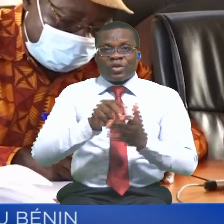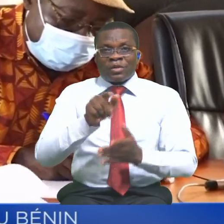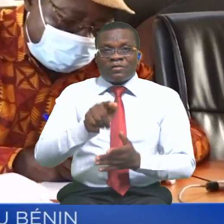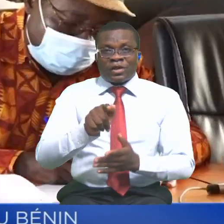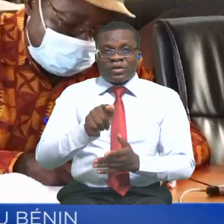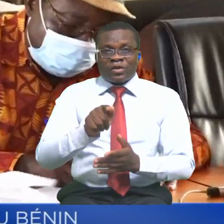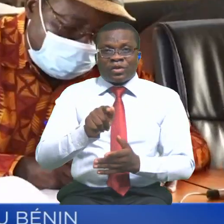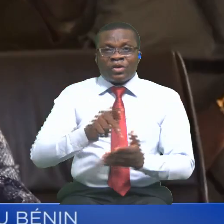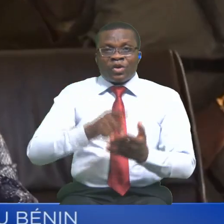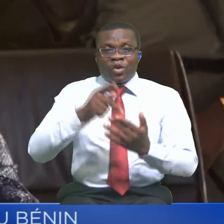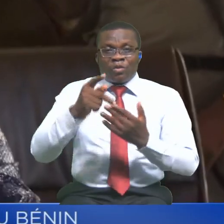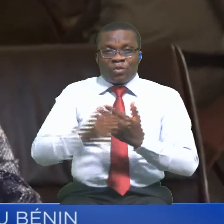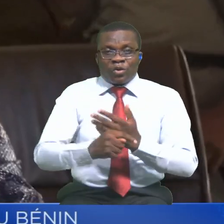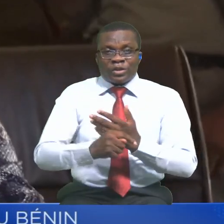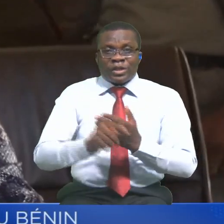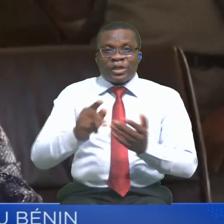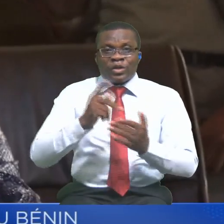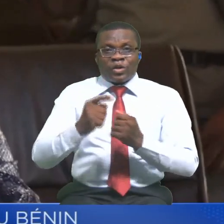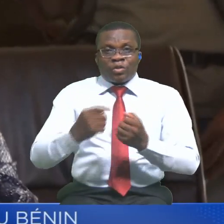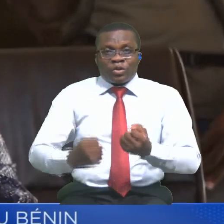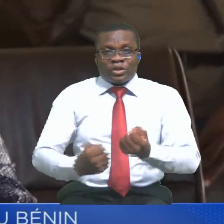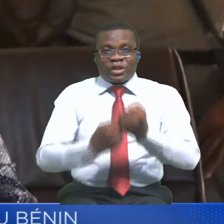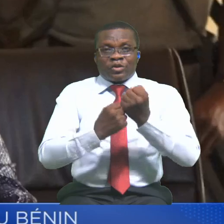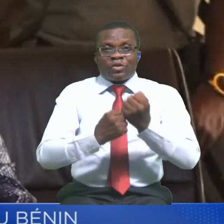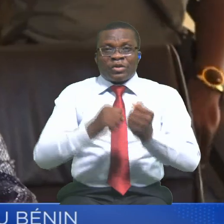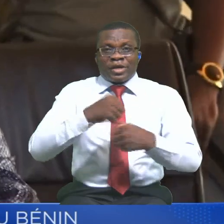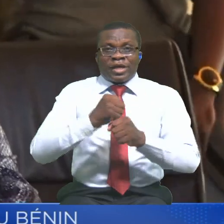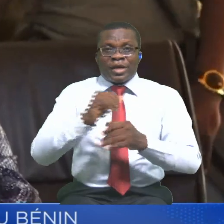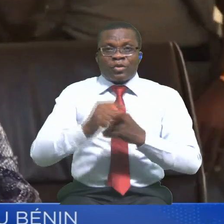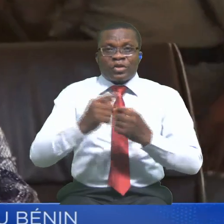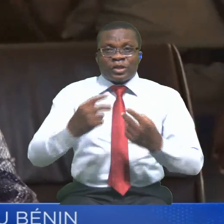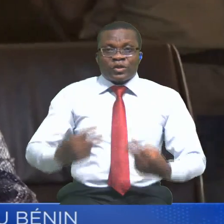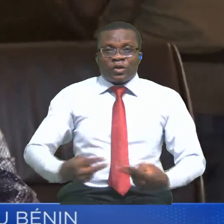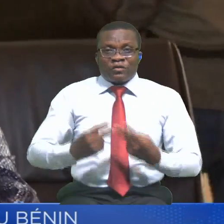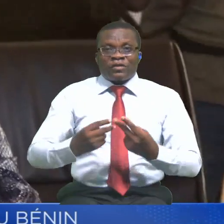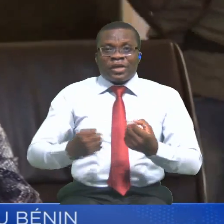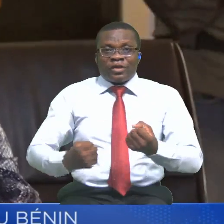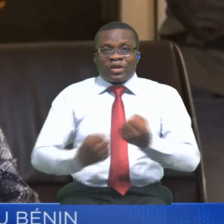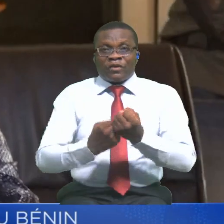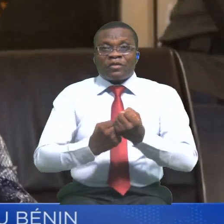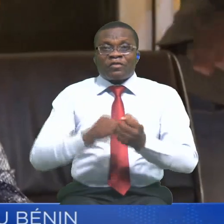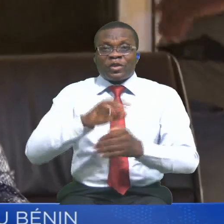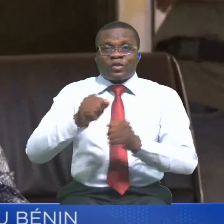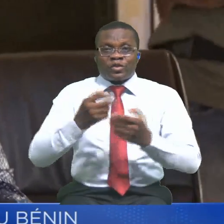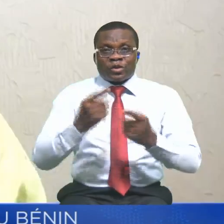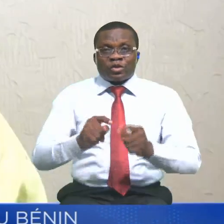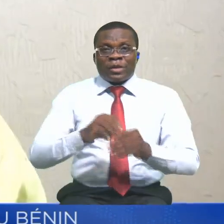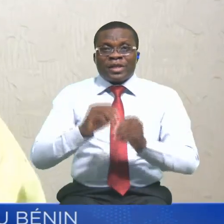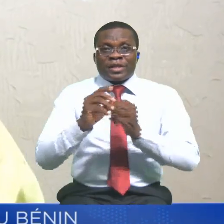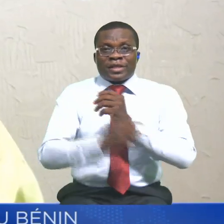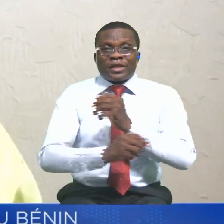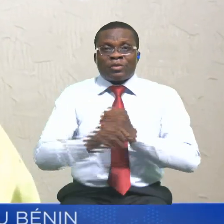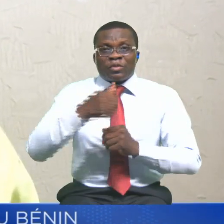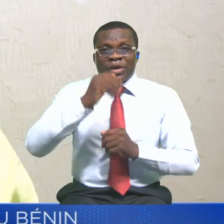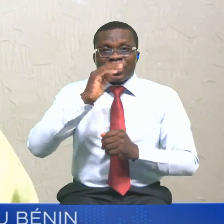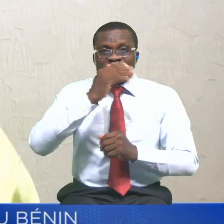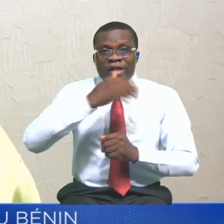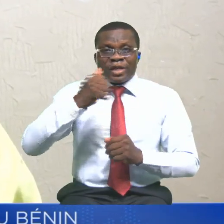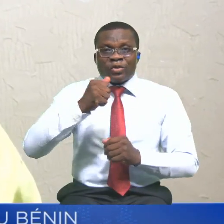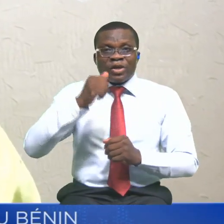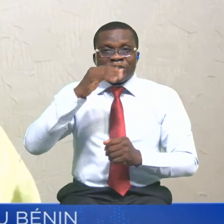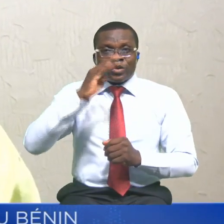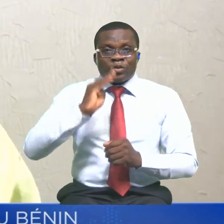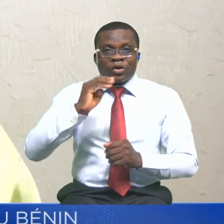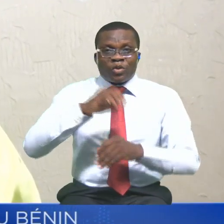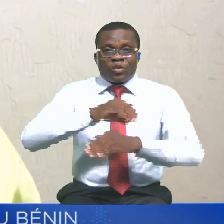2016-2021, un projet, le projet d'appui à la production vivrière et de renforcement de la résilience dans les départements de la Liborie, du Borgou et